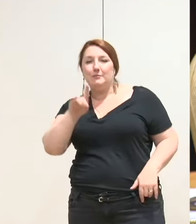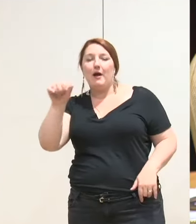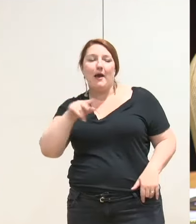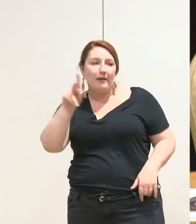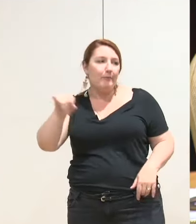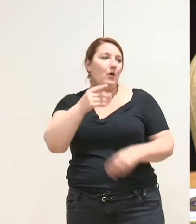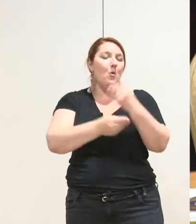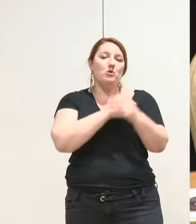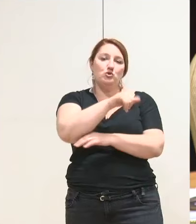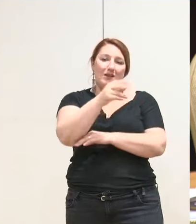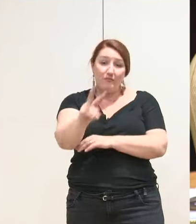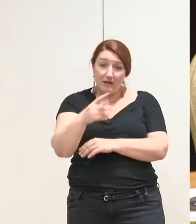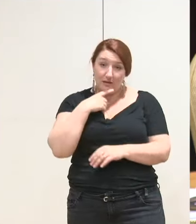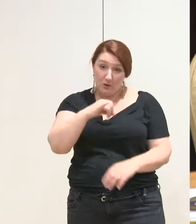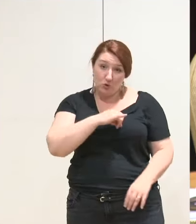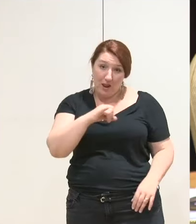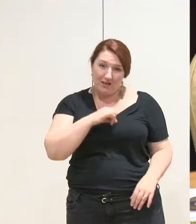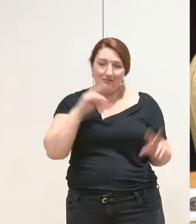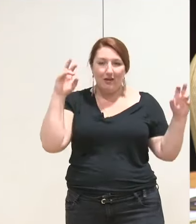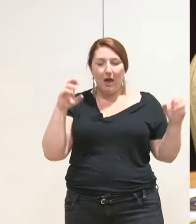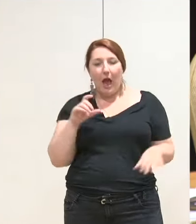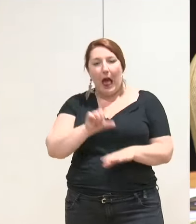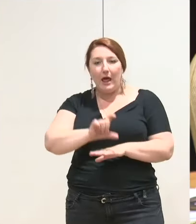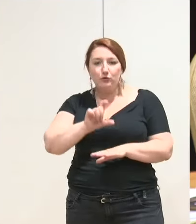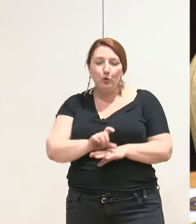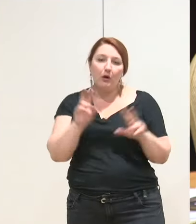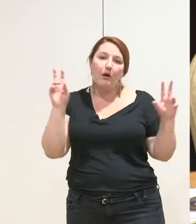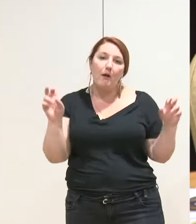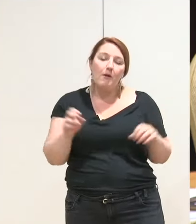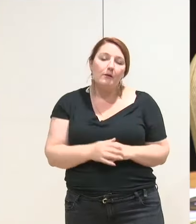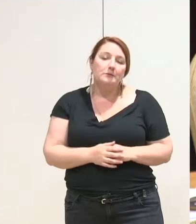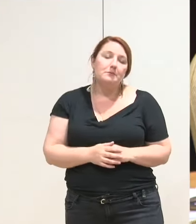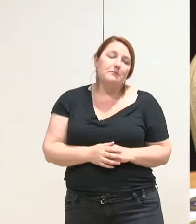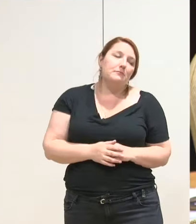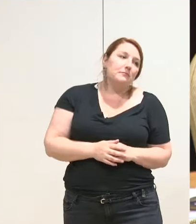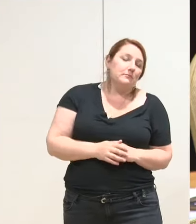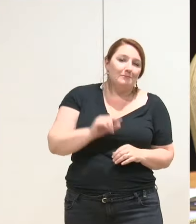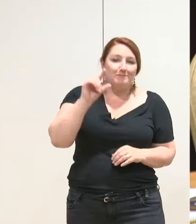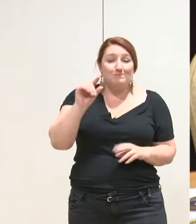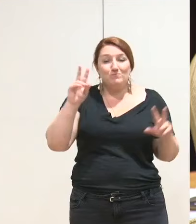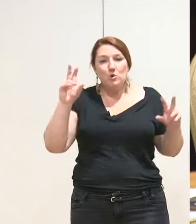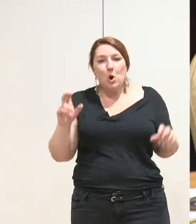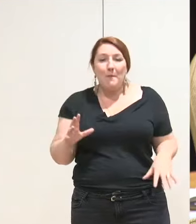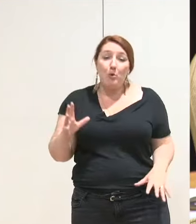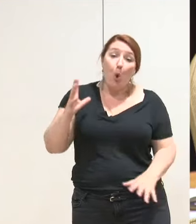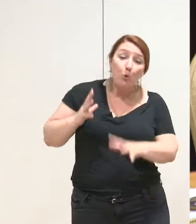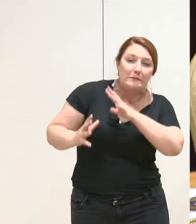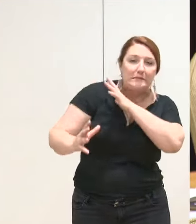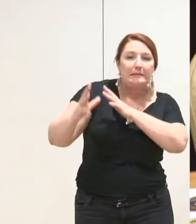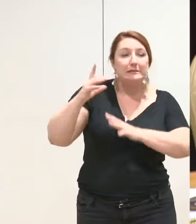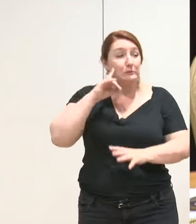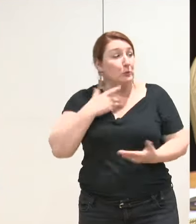WC que des WC à la turque un peu euh disons rustique pour